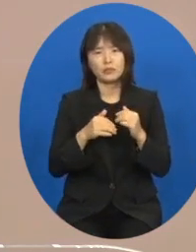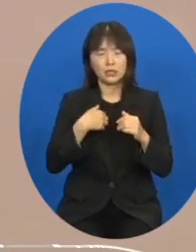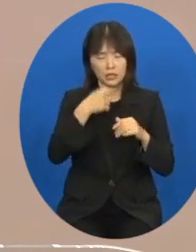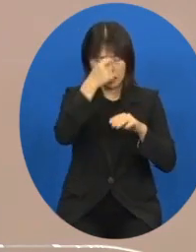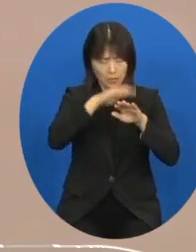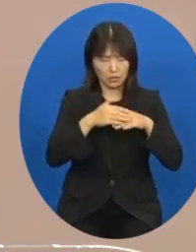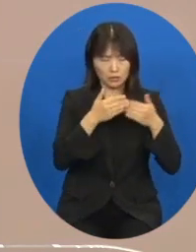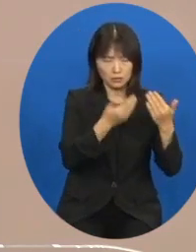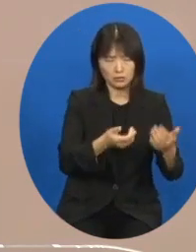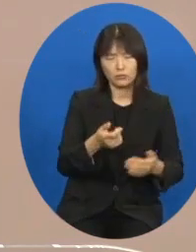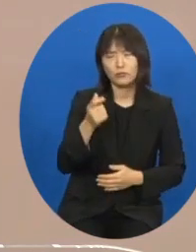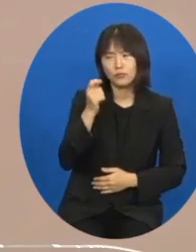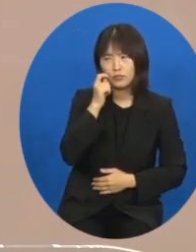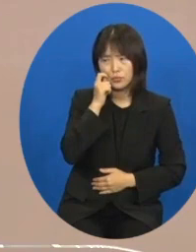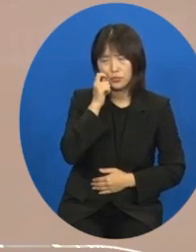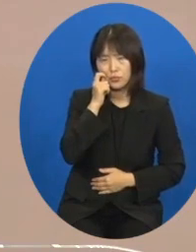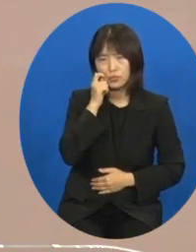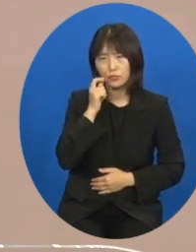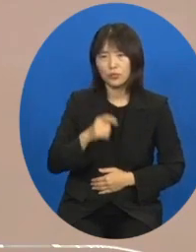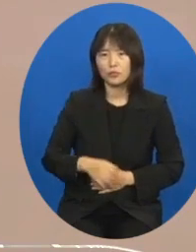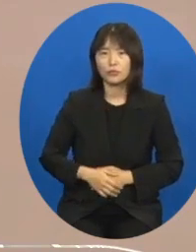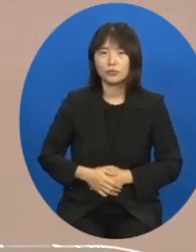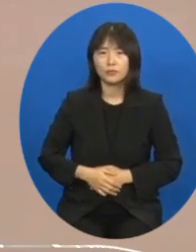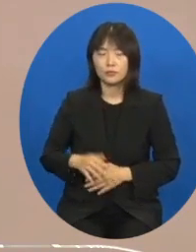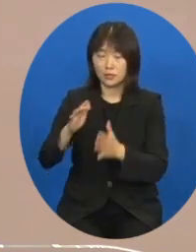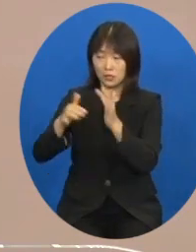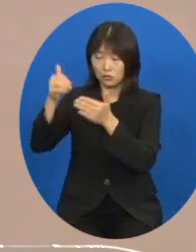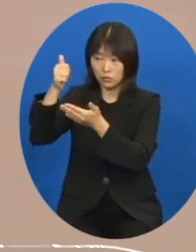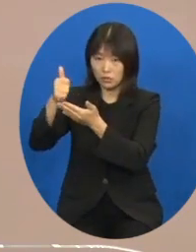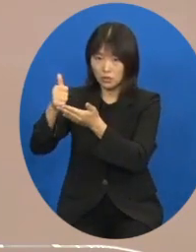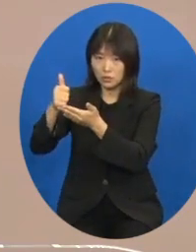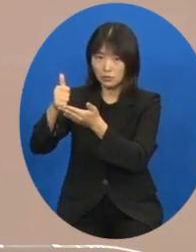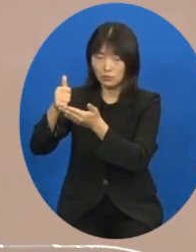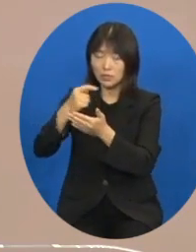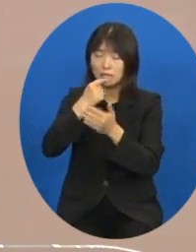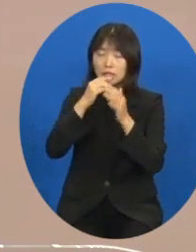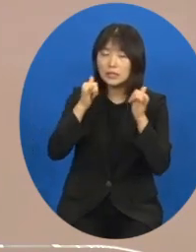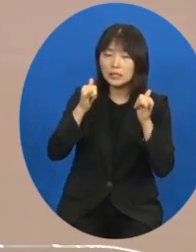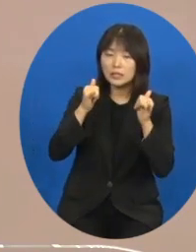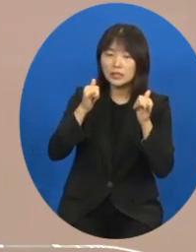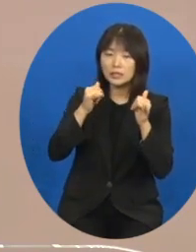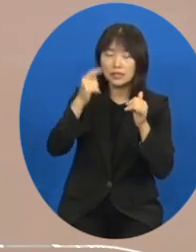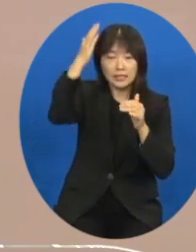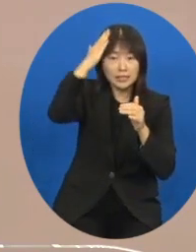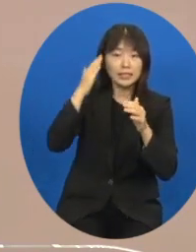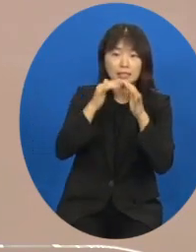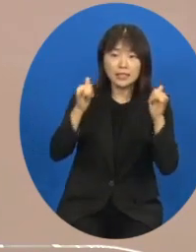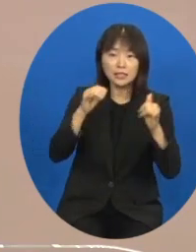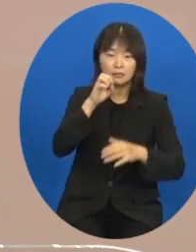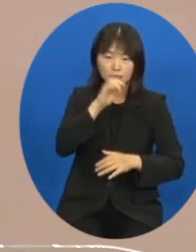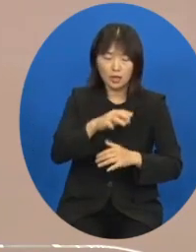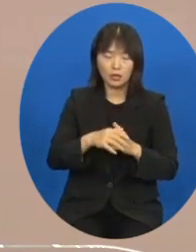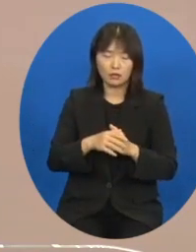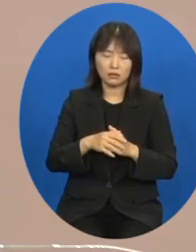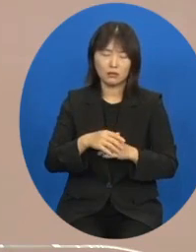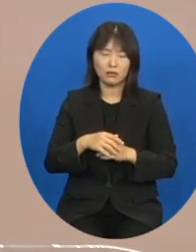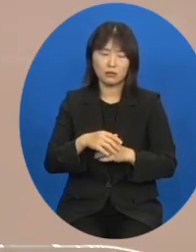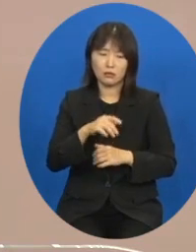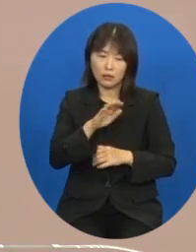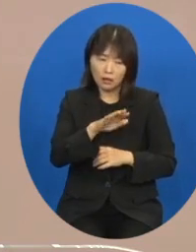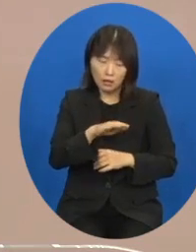드리지 못하고 있습니다. 그랬더니 예수님께서 그 흑인에게 하는 이야기가, 얘야,